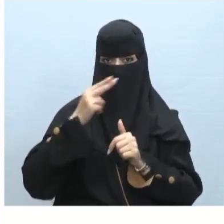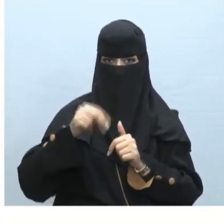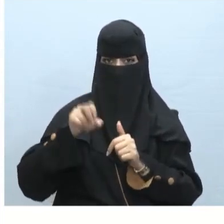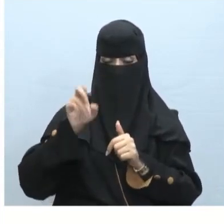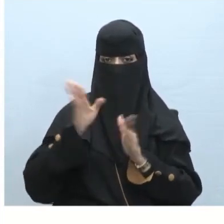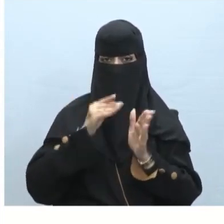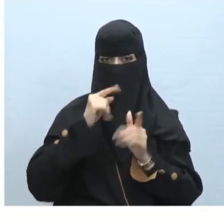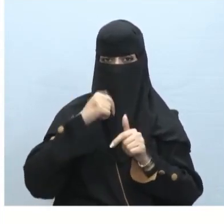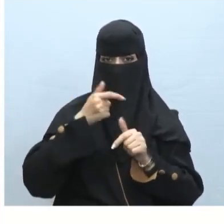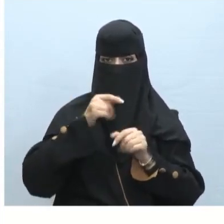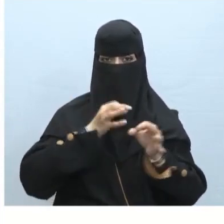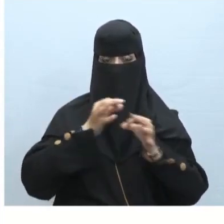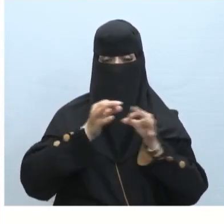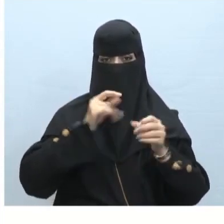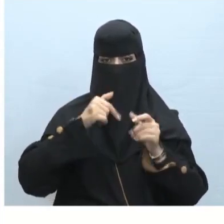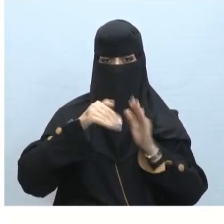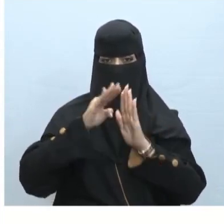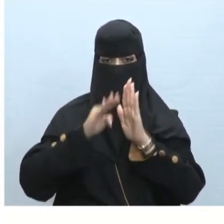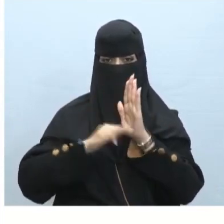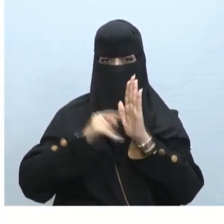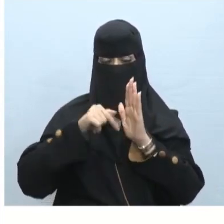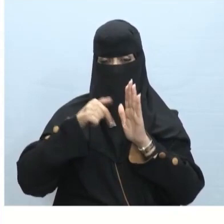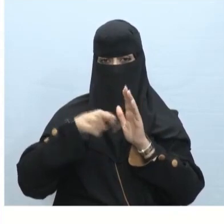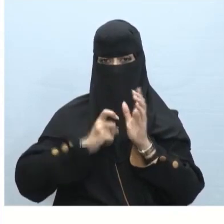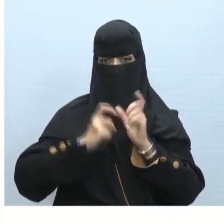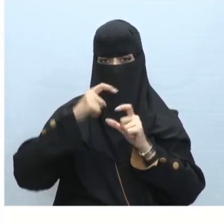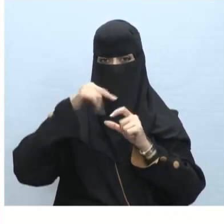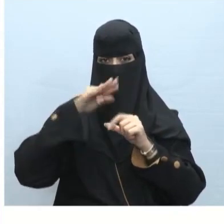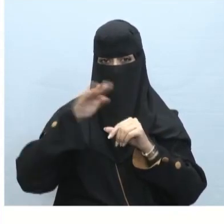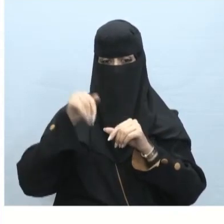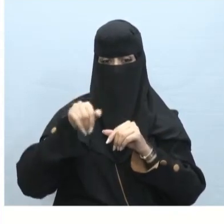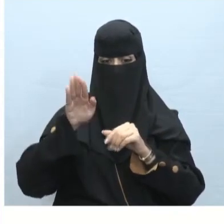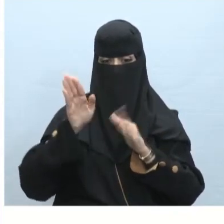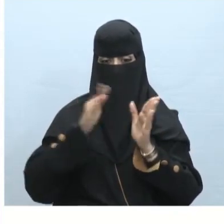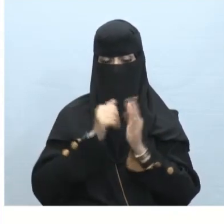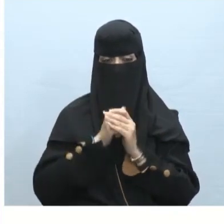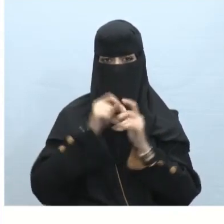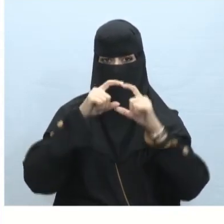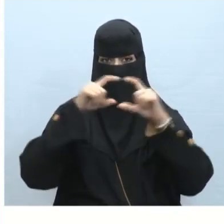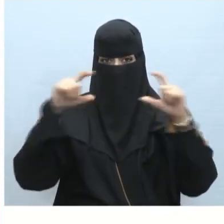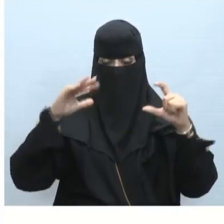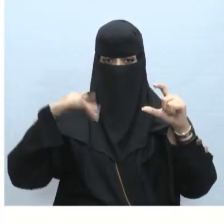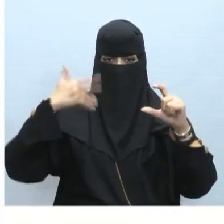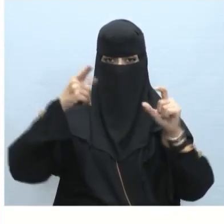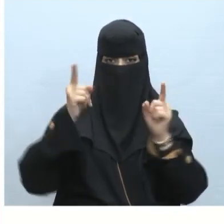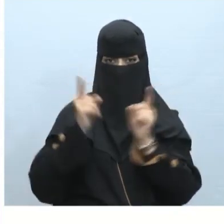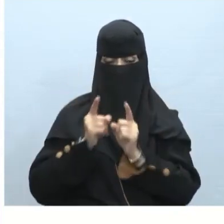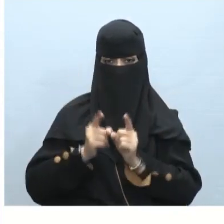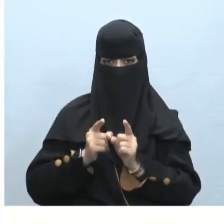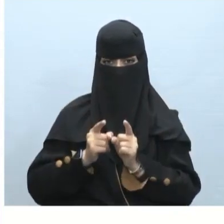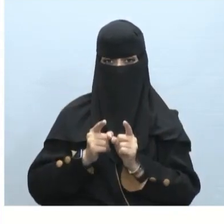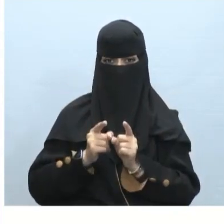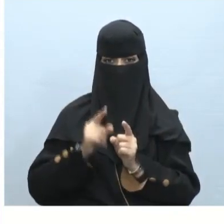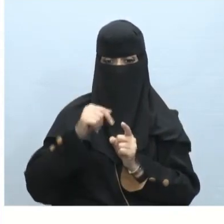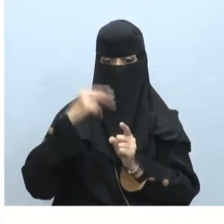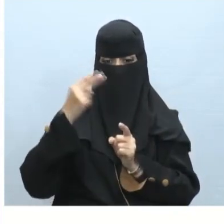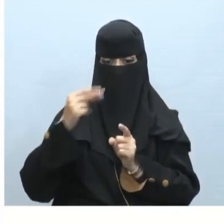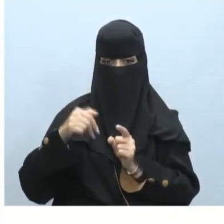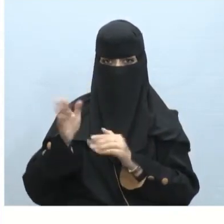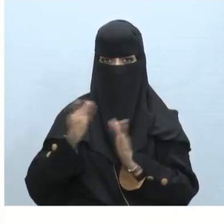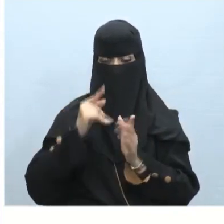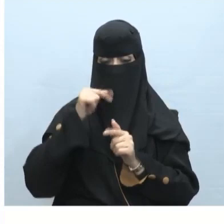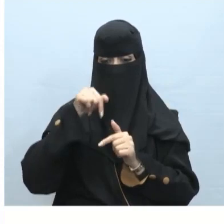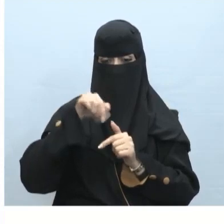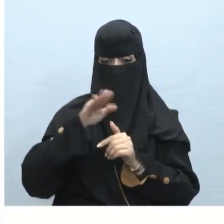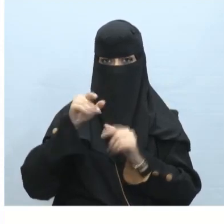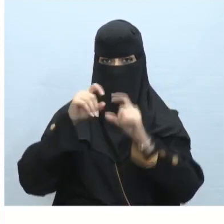سمارت ارت وتنسيق اسفل شريط ادوات سمارت في بعد تحديد الرسم سمارت